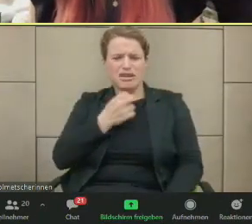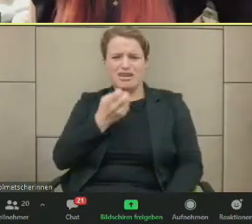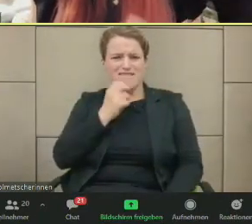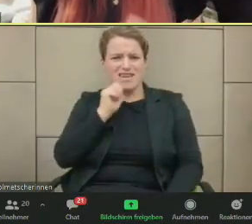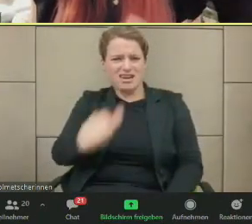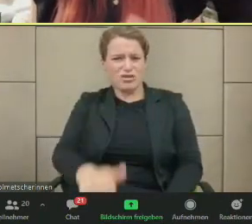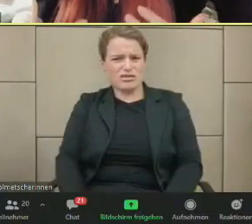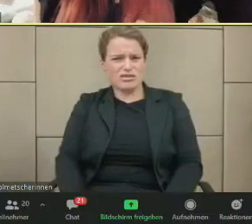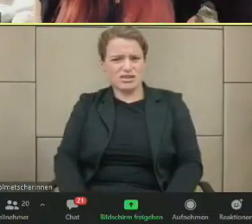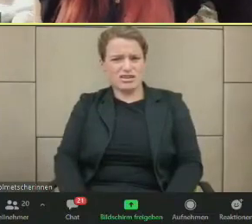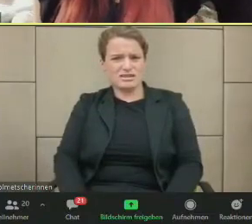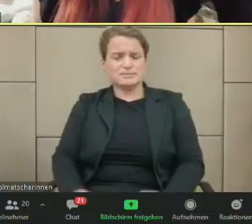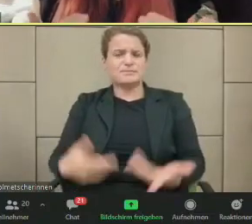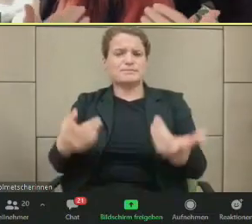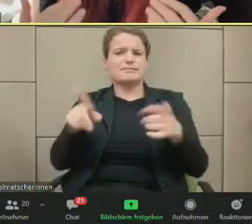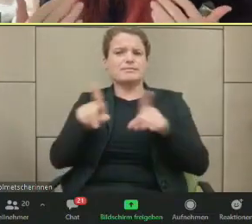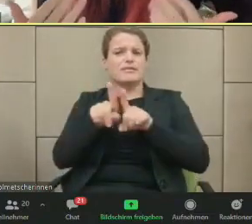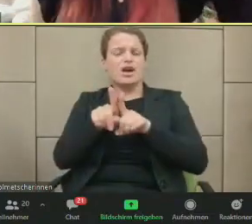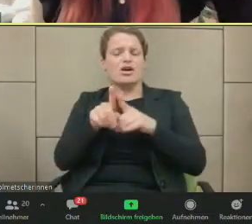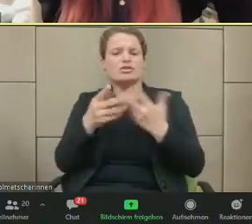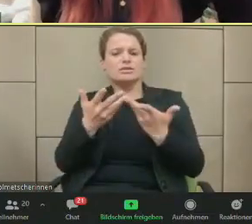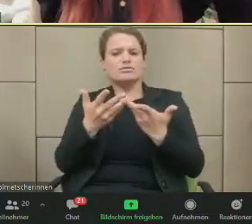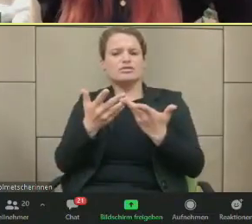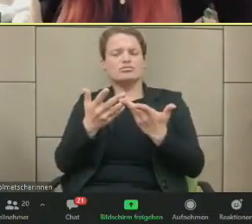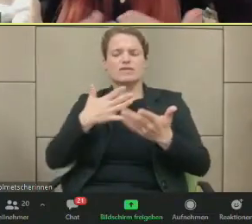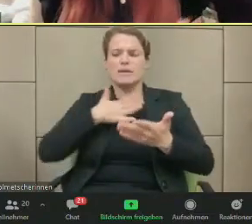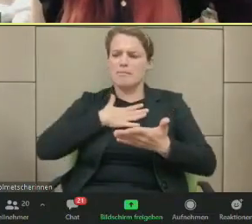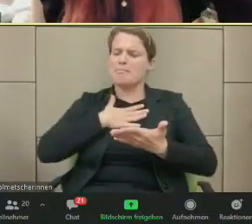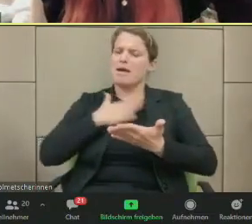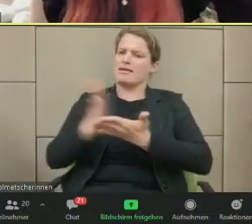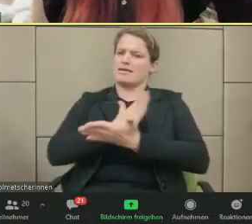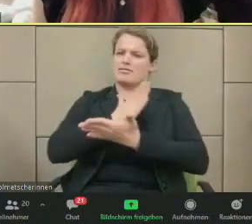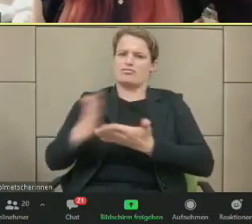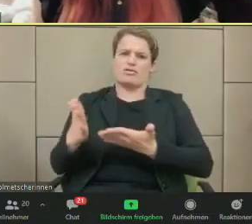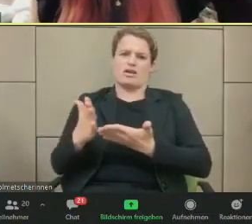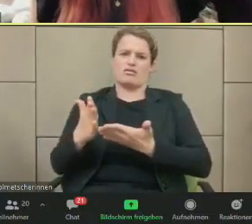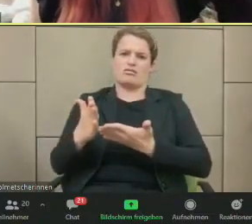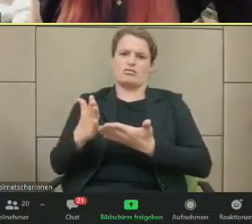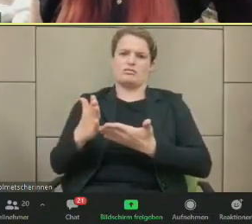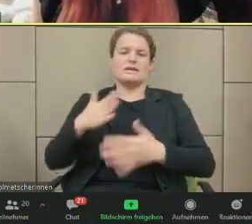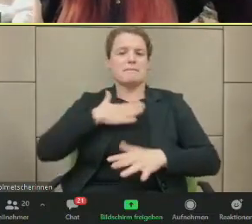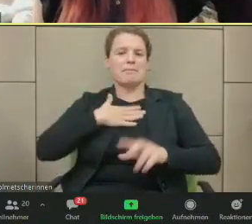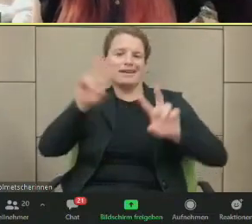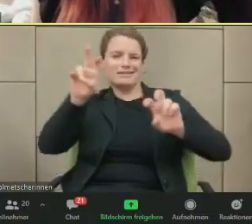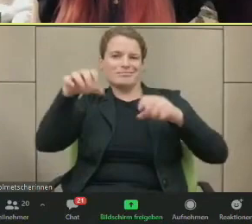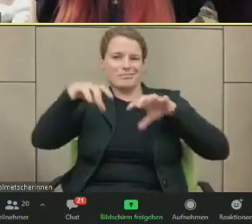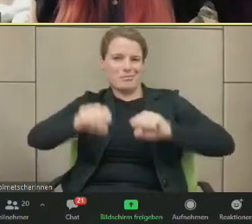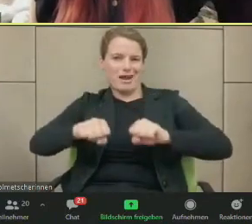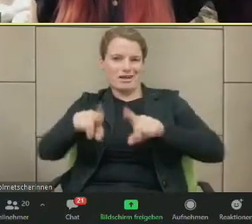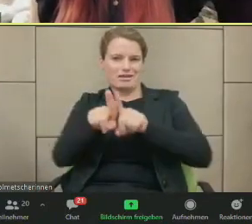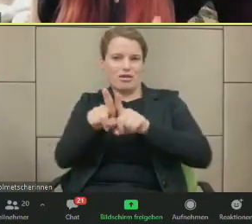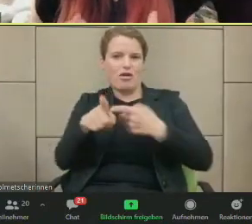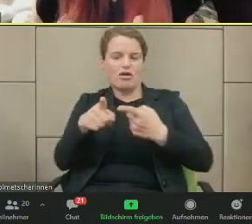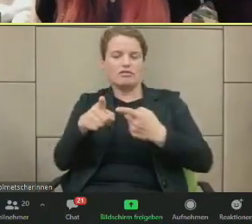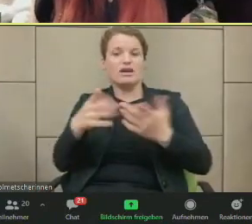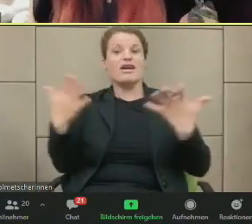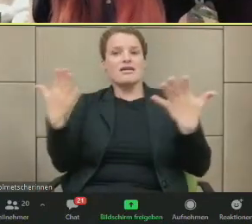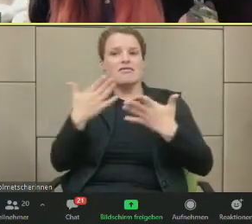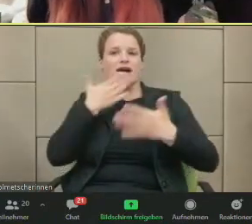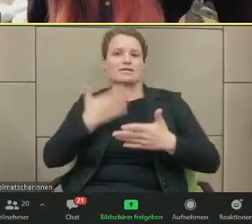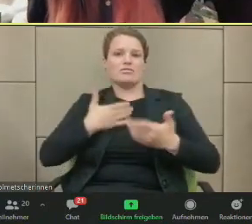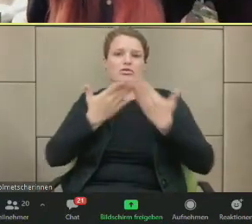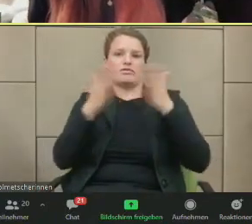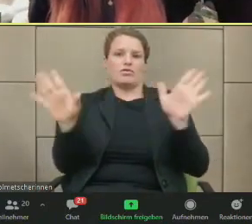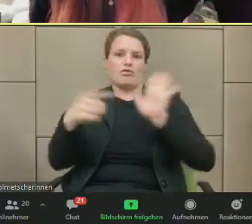man auch nicht. Man hat wirklich die Entscheidungsmacht, was möchte ich posten? Worüber möchte ich sprechen und worüber möchte